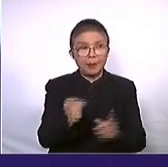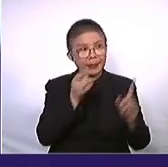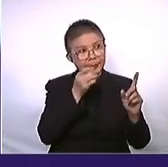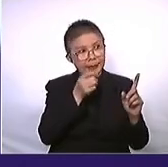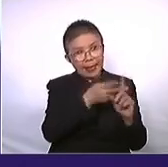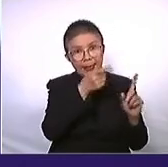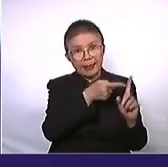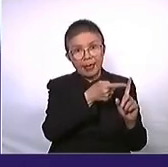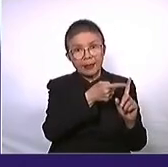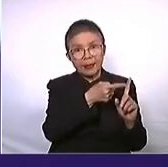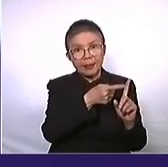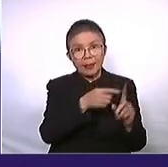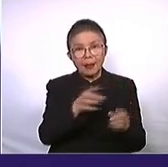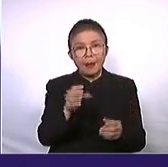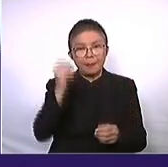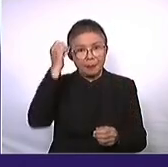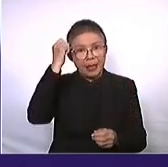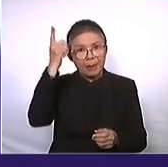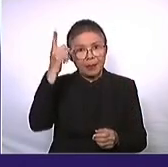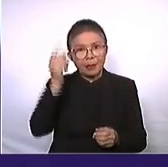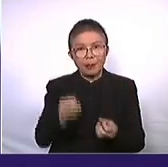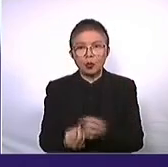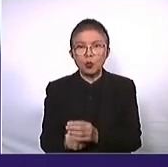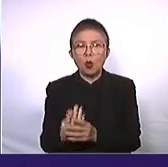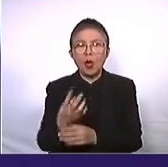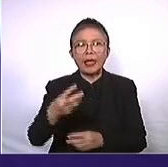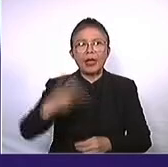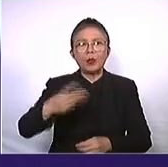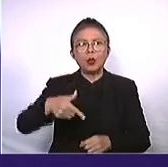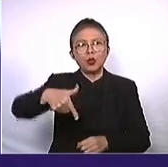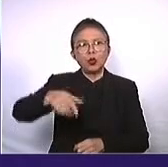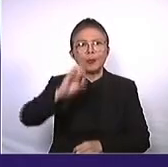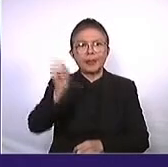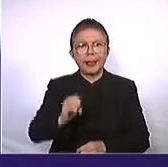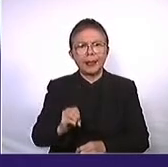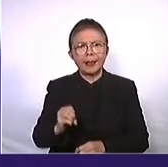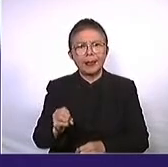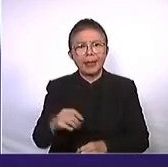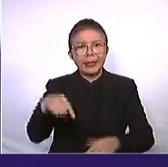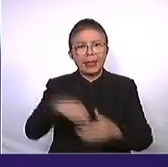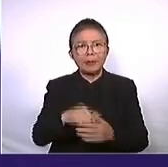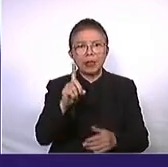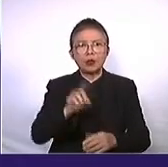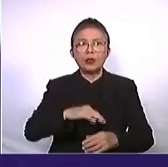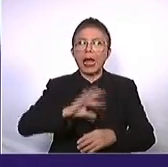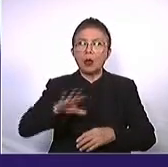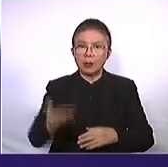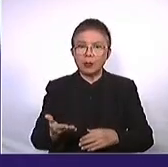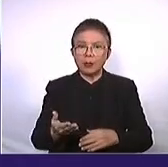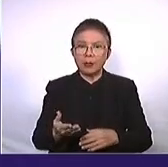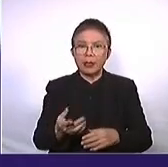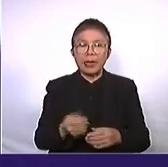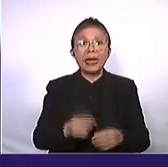mentargetkan mendapat pertumbuhan ekonomi 7% di dalam satu tahun. Karena di